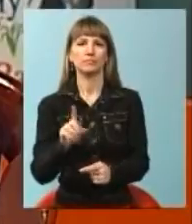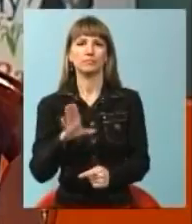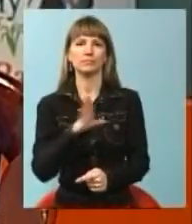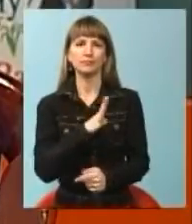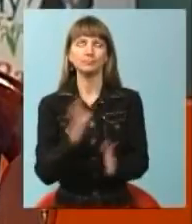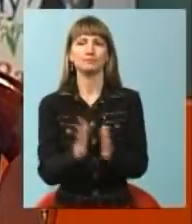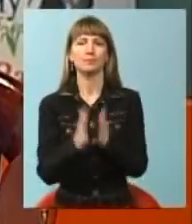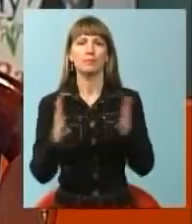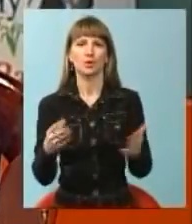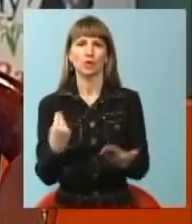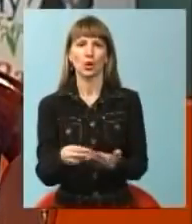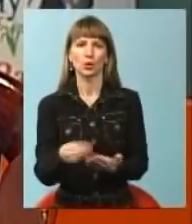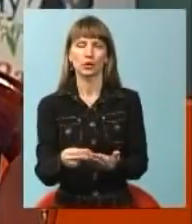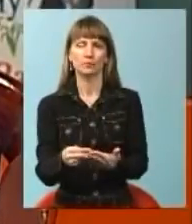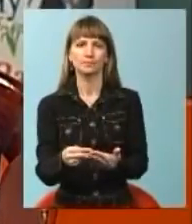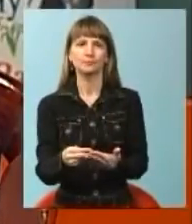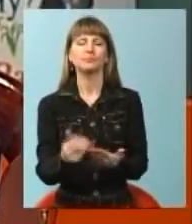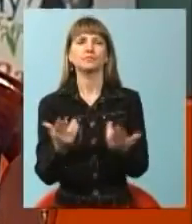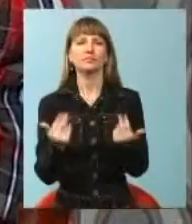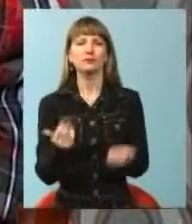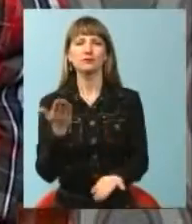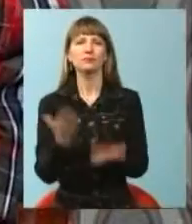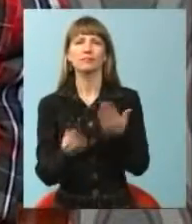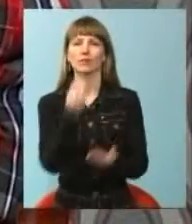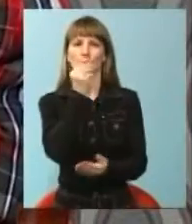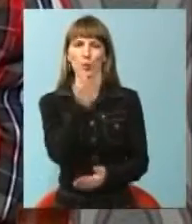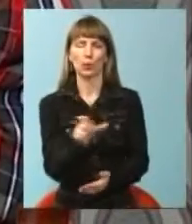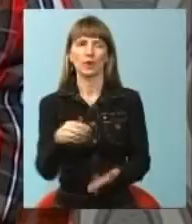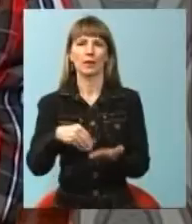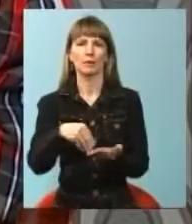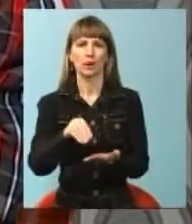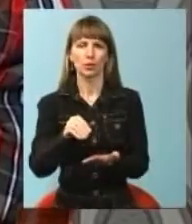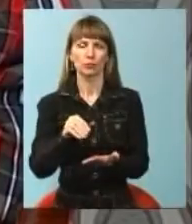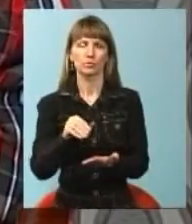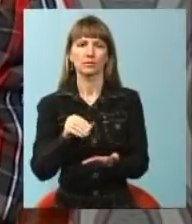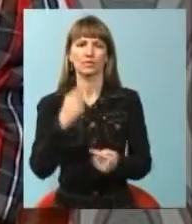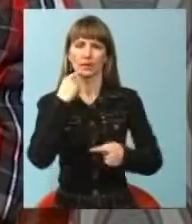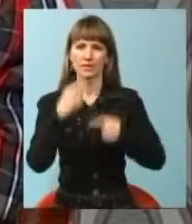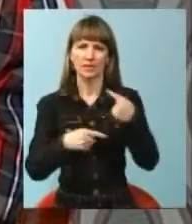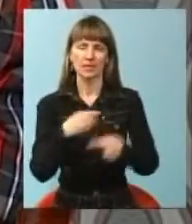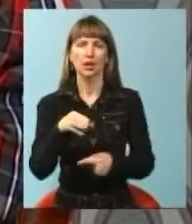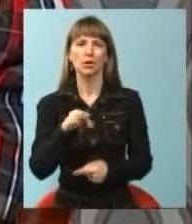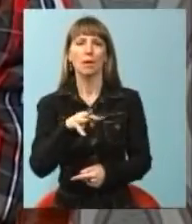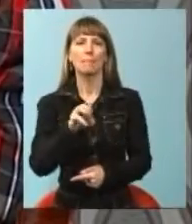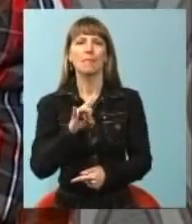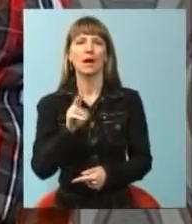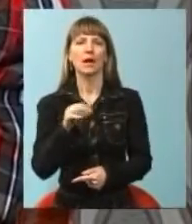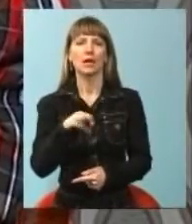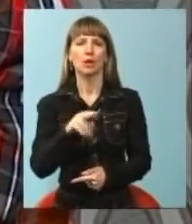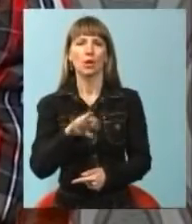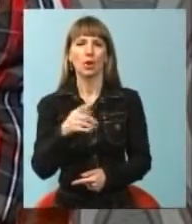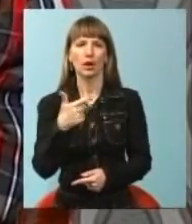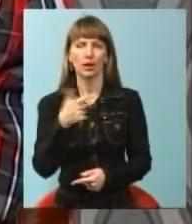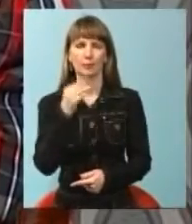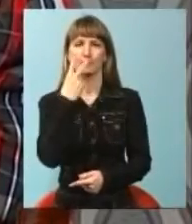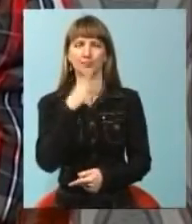більше грошей. Так, і якщо продукт люди беруть дуже постійно або часто, то маркетологи бачать, що люди беруть цю продукцію і